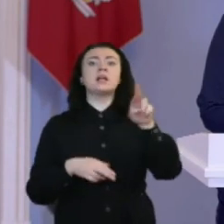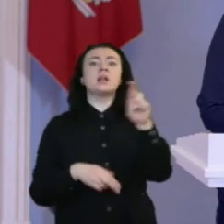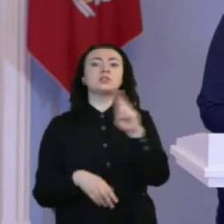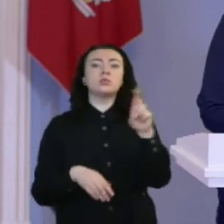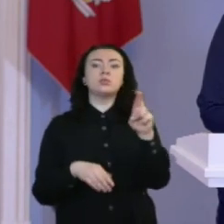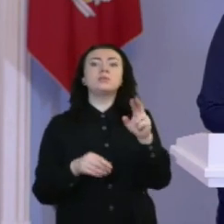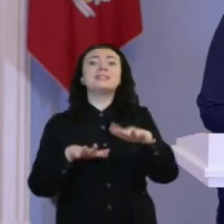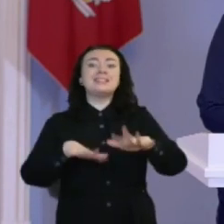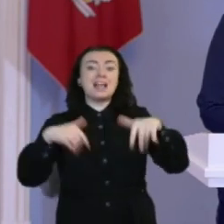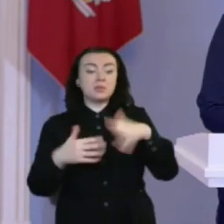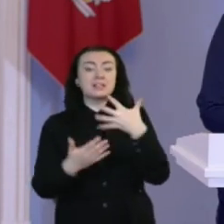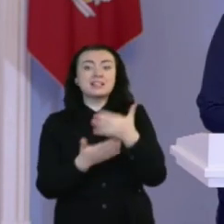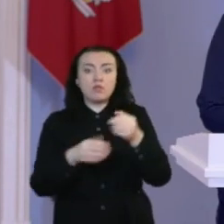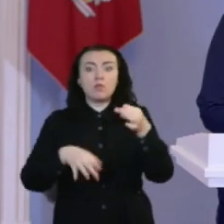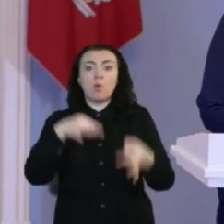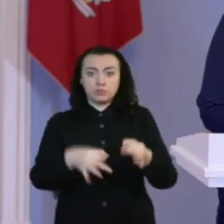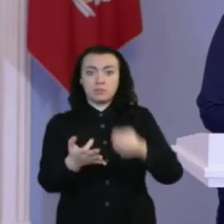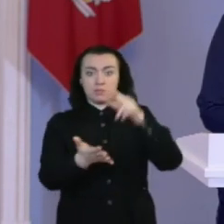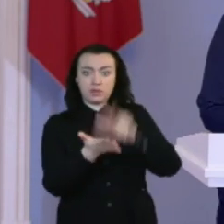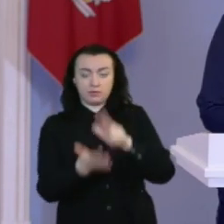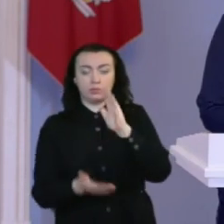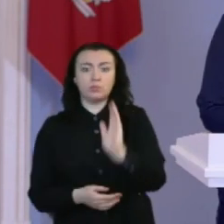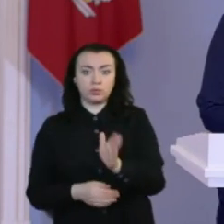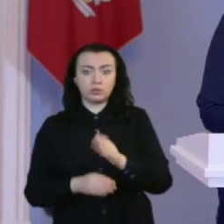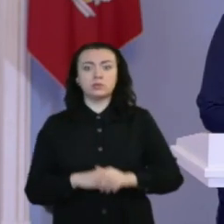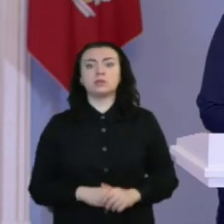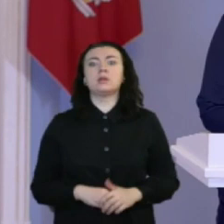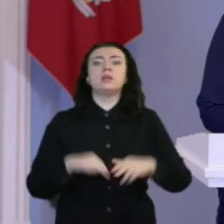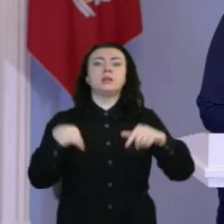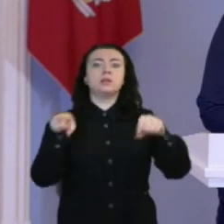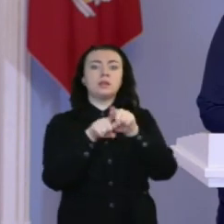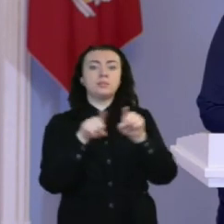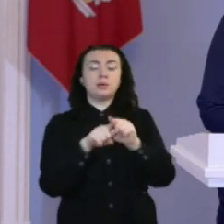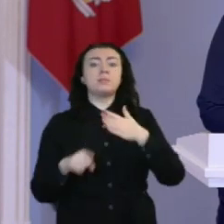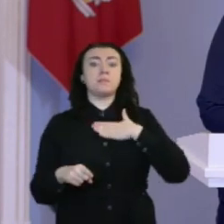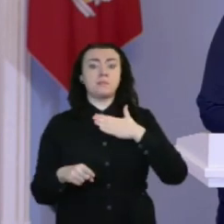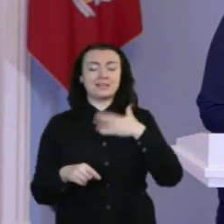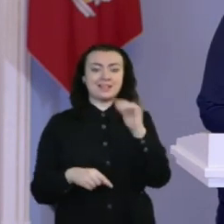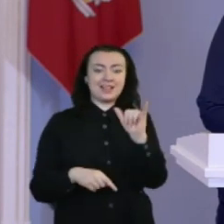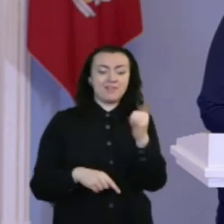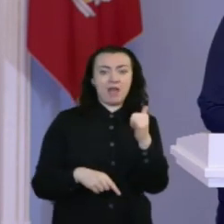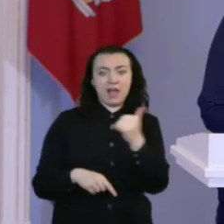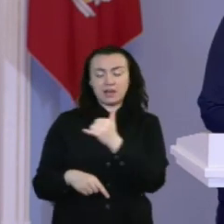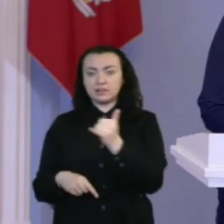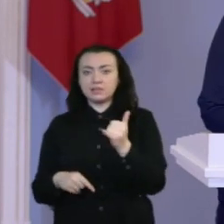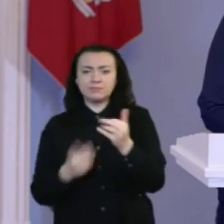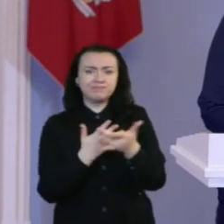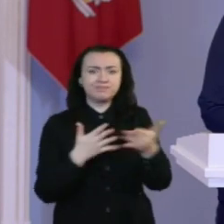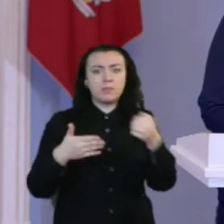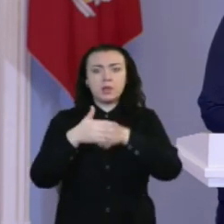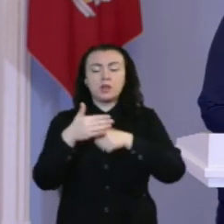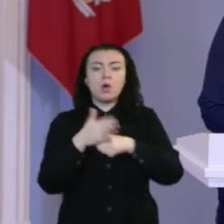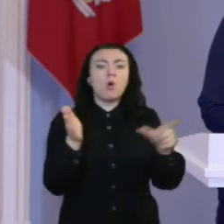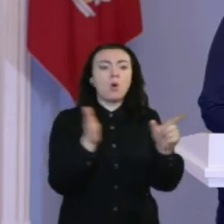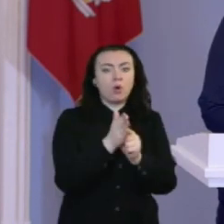neįlinėje sesijoje patvirtins. Ir mes įvertinę susikloščiusias aplinkybės